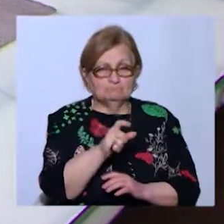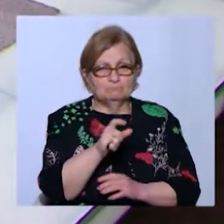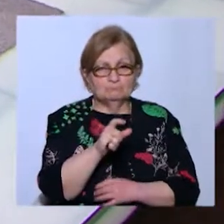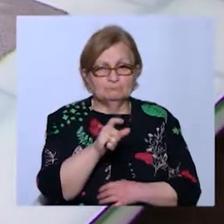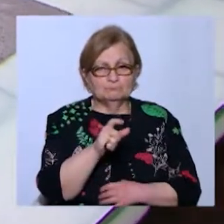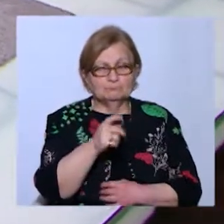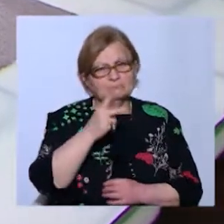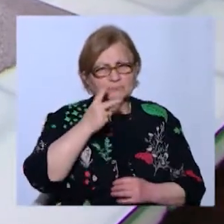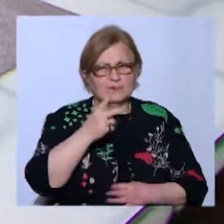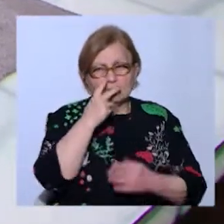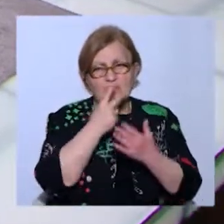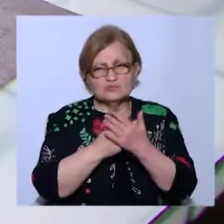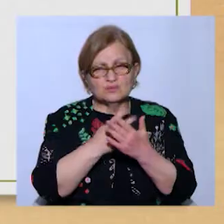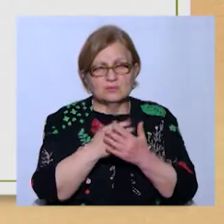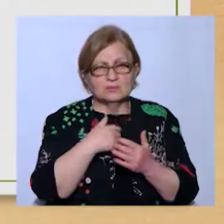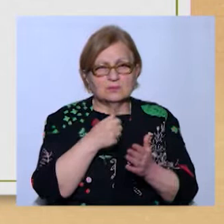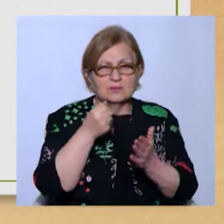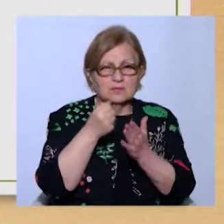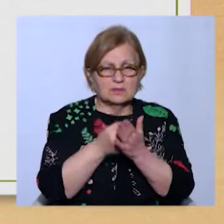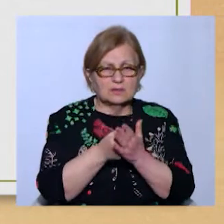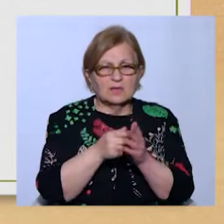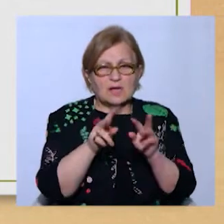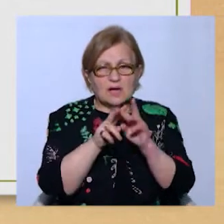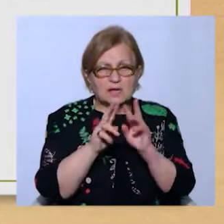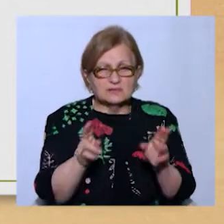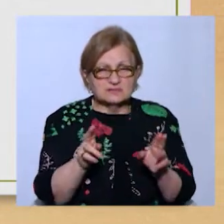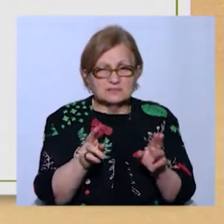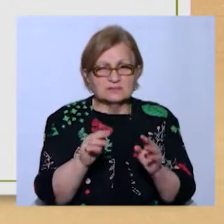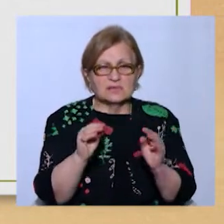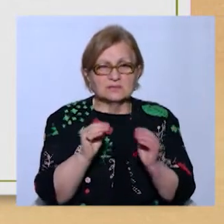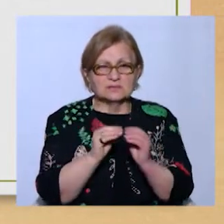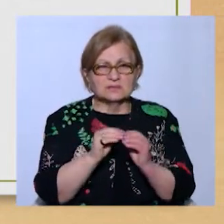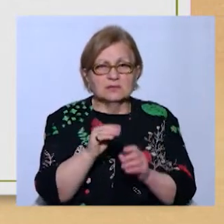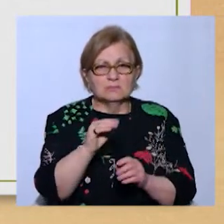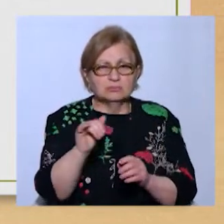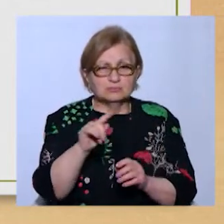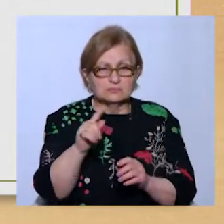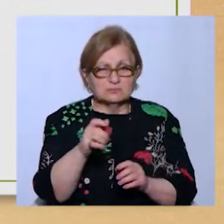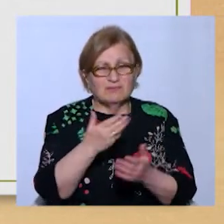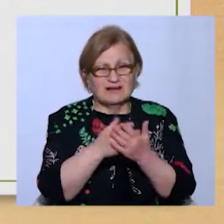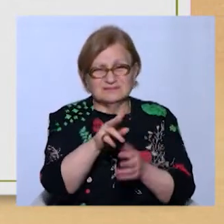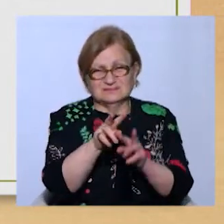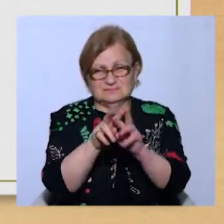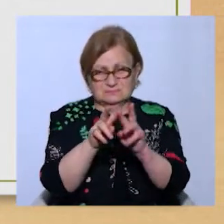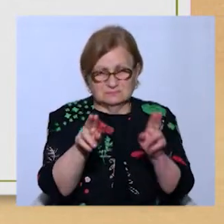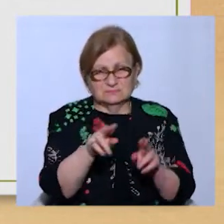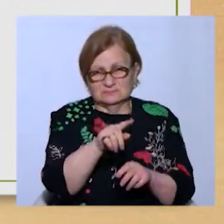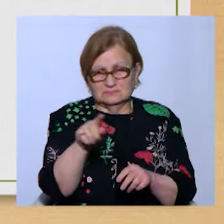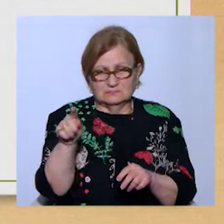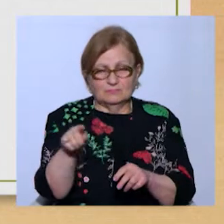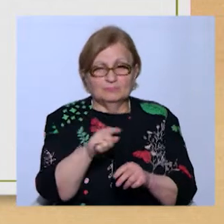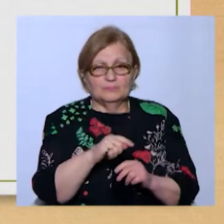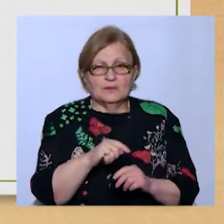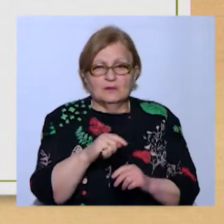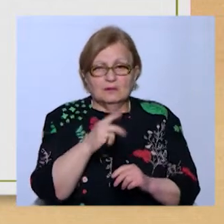განტოლება, მაჩვენებლიანი განტოლება მივიყვანეთ ერთსა და იმავე ფუძეზე, აი ესეც ახეთ, ახარისხად რაღაც fx-ი უდრის ახარისხად